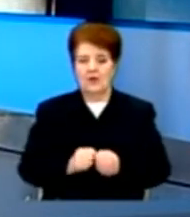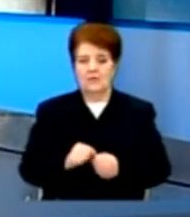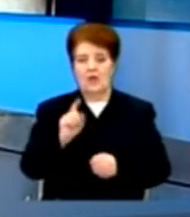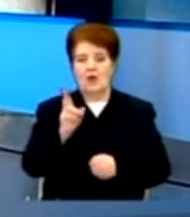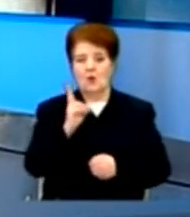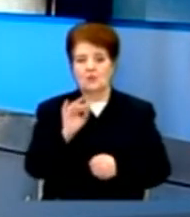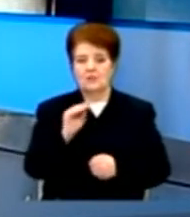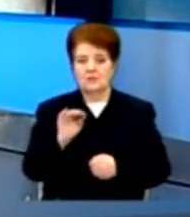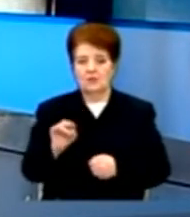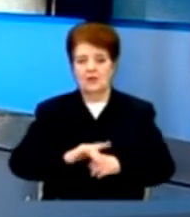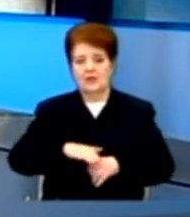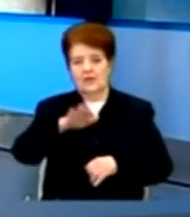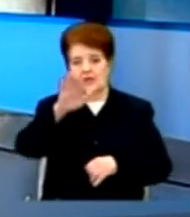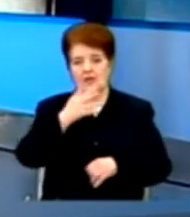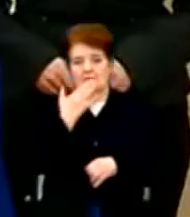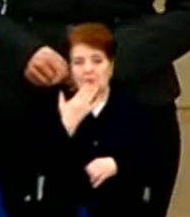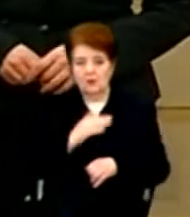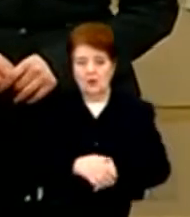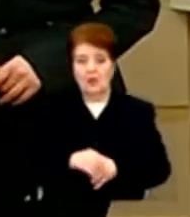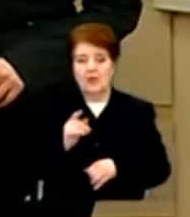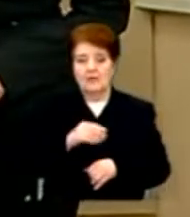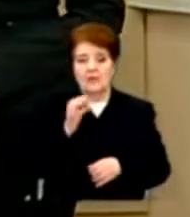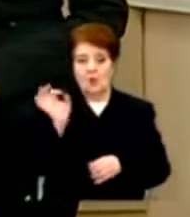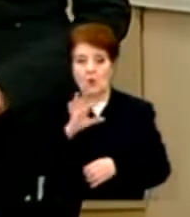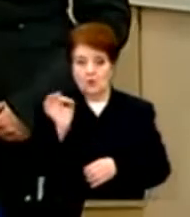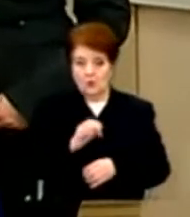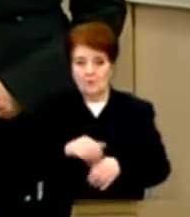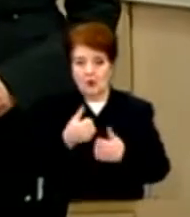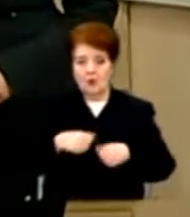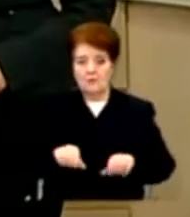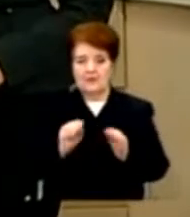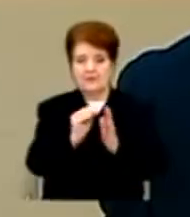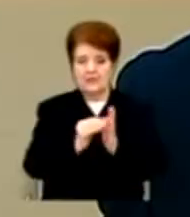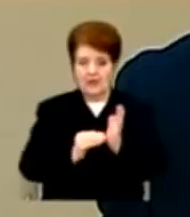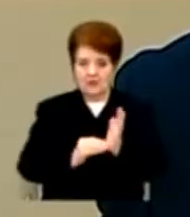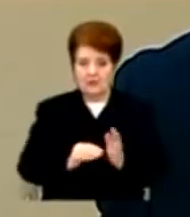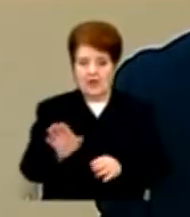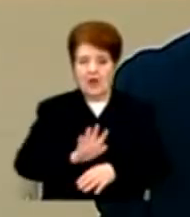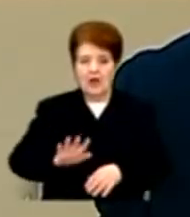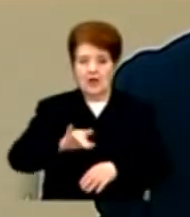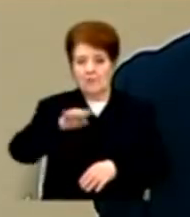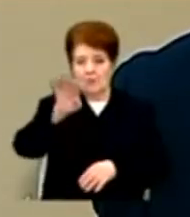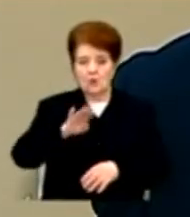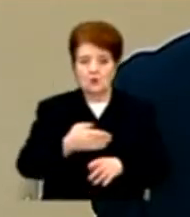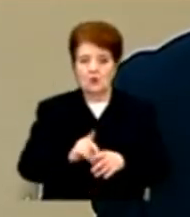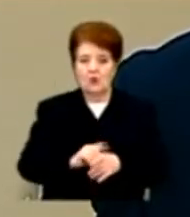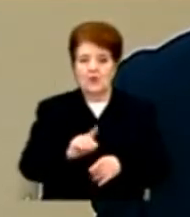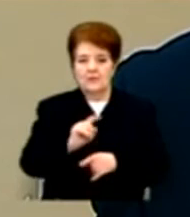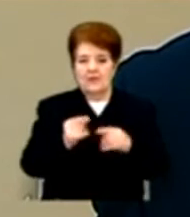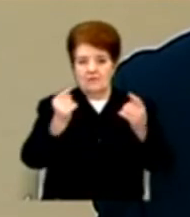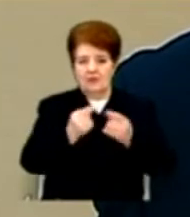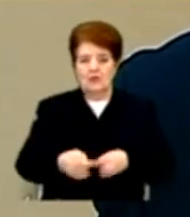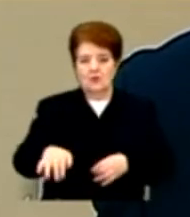concesionării aeroportului Chișinău. Încă din 1 octombrie, Comisia Parlamentară de Anchetă privind vânzarea aeroportului cerea anchetatorilor să verifice